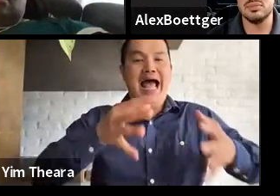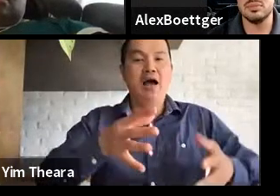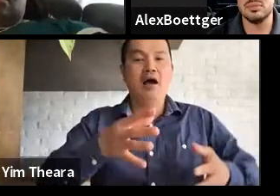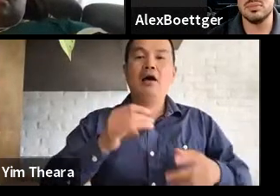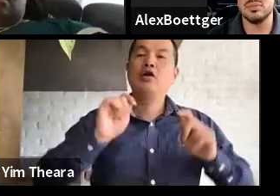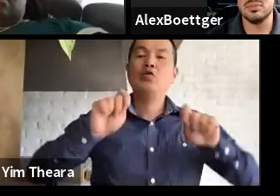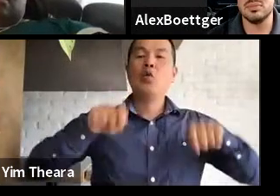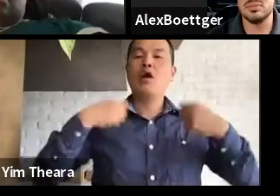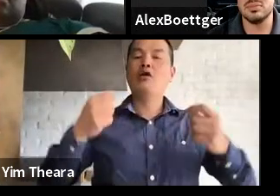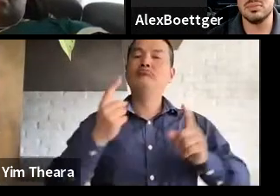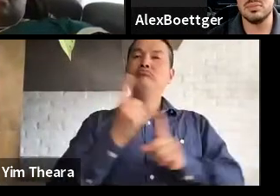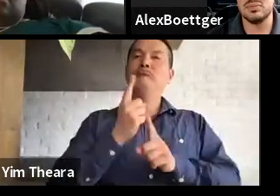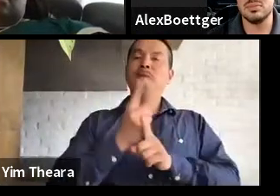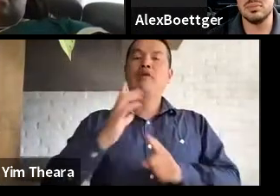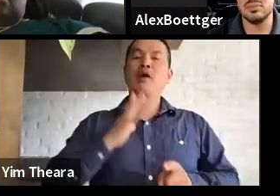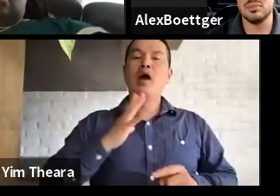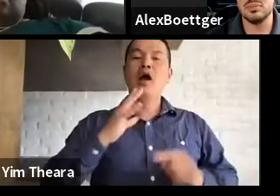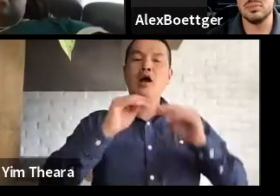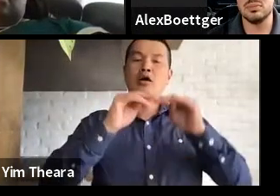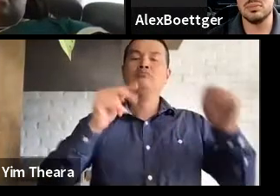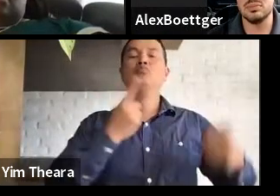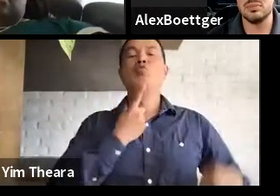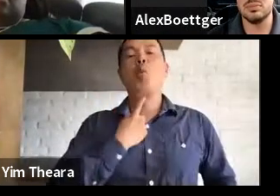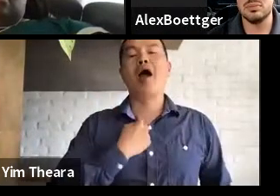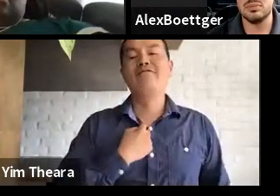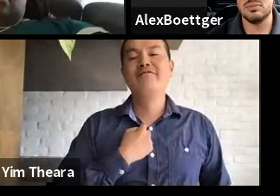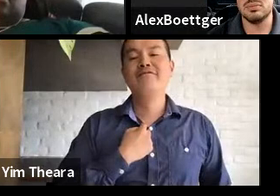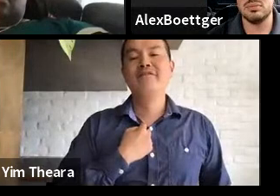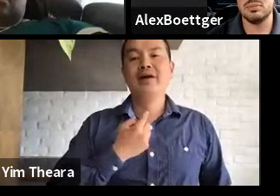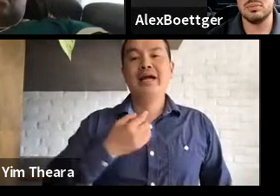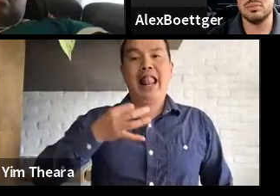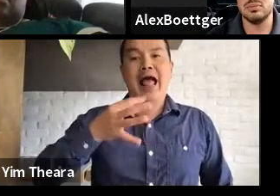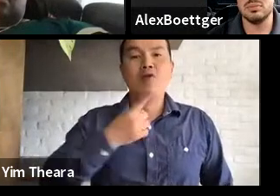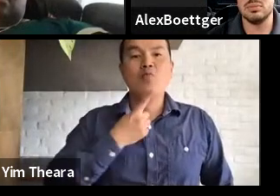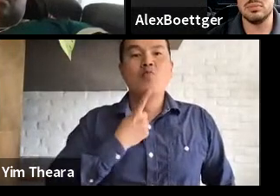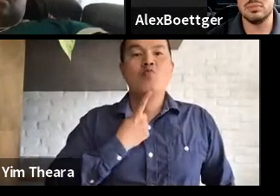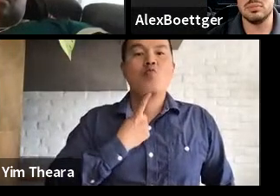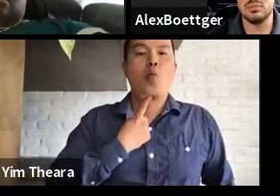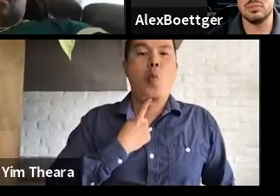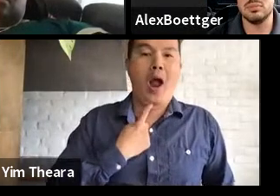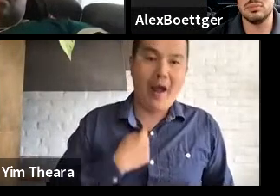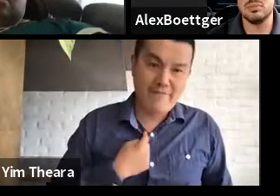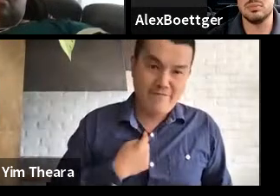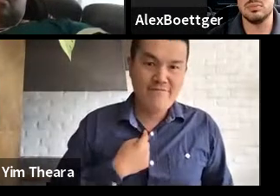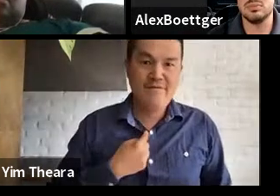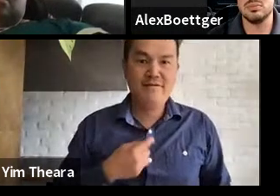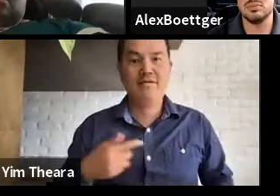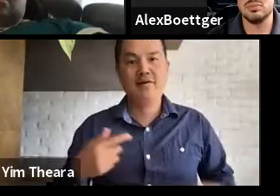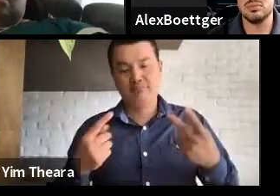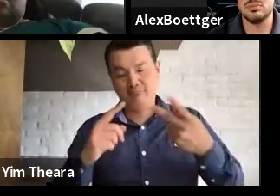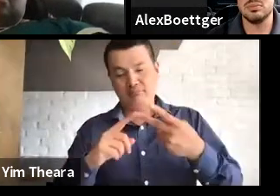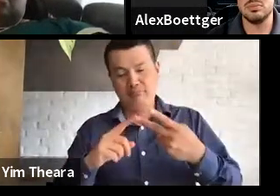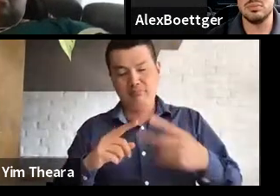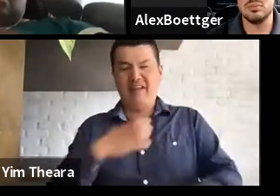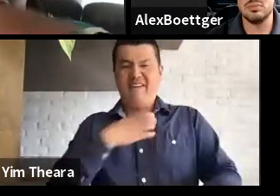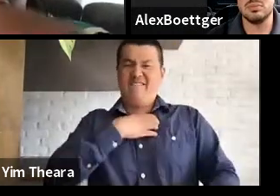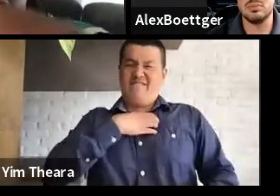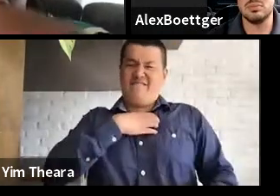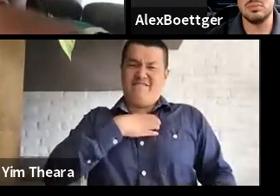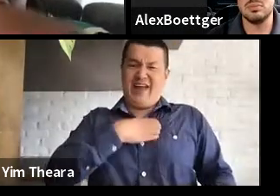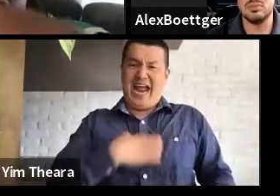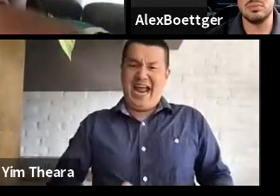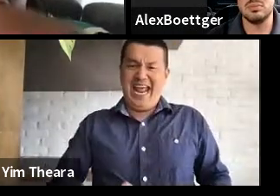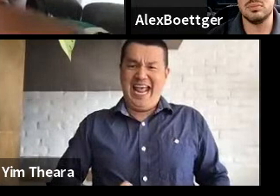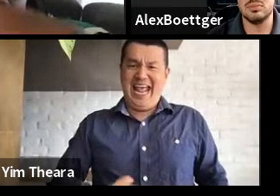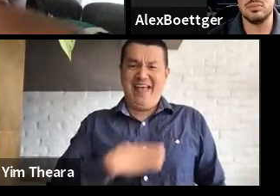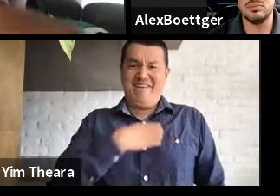soif. On y va plus lentement. Mettons, neutre, avoir soif. Puis le dernier, c'était